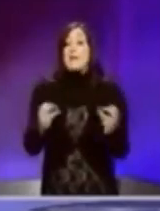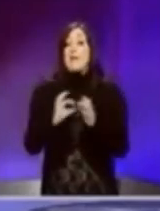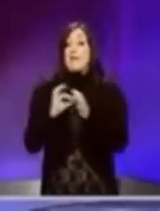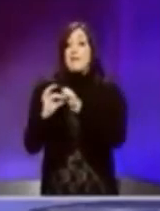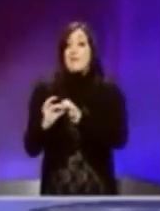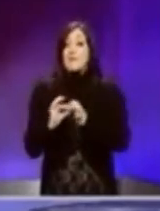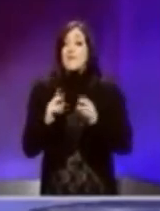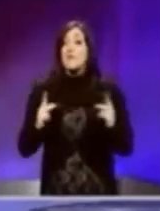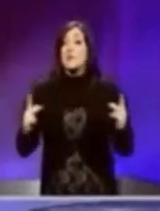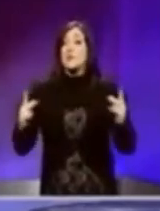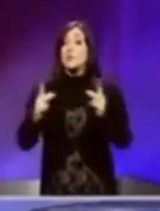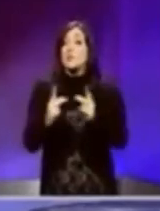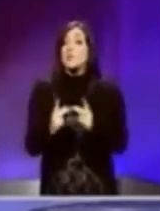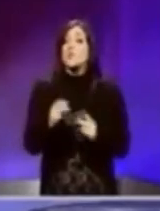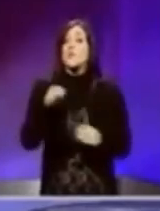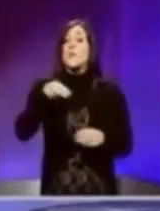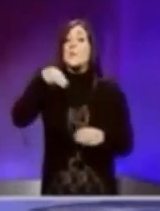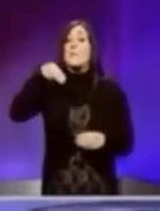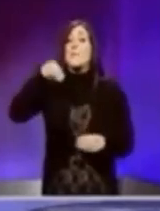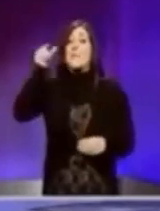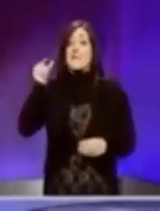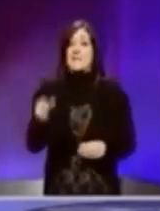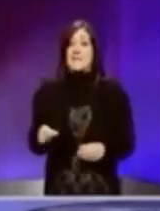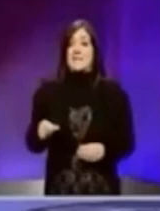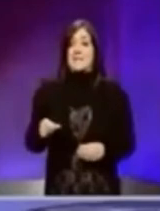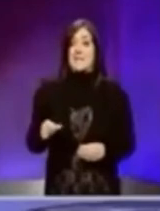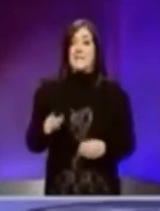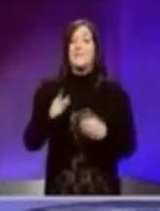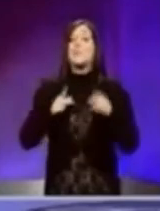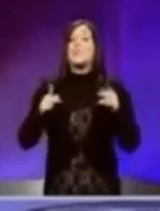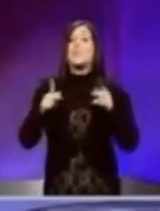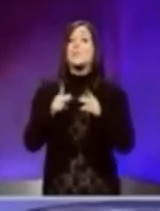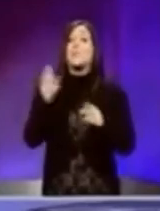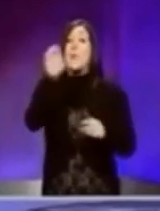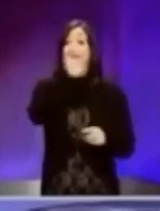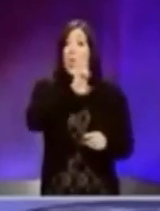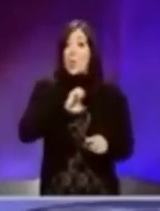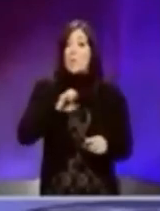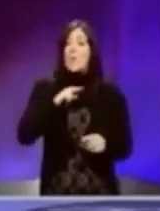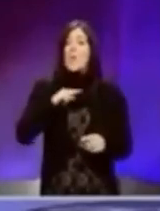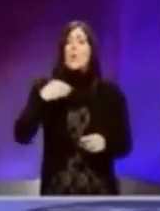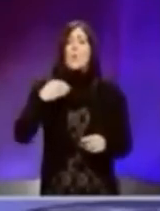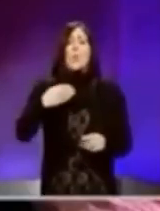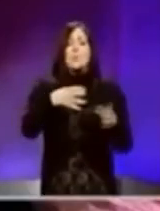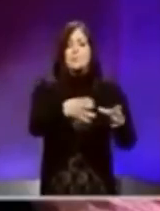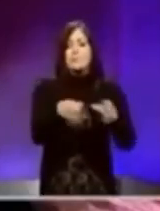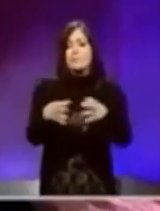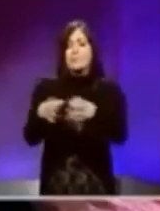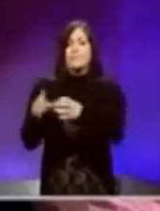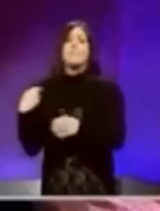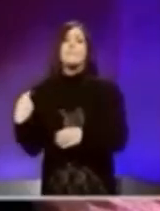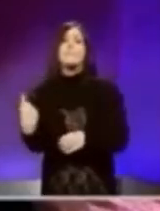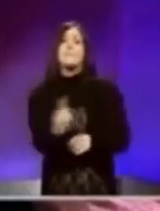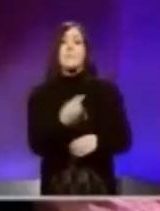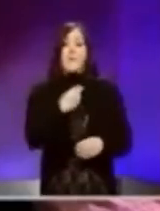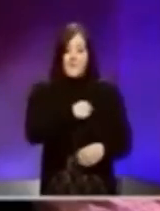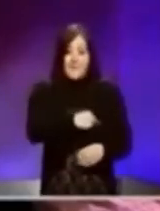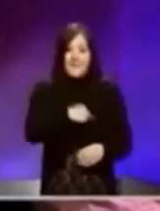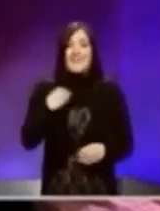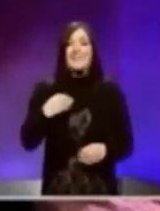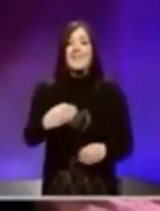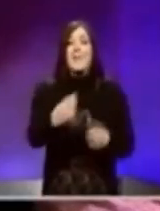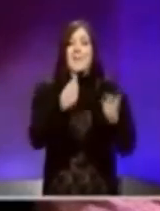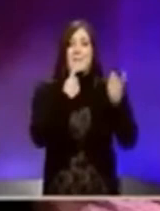il-mejda fil-Kummissjoni Ewropea, qegħdin madwar il-mejda fl-istituzzjonijiet kollha Ewropej. Aħna llum il-ġurnata